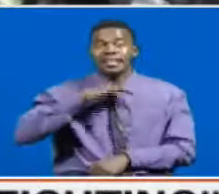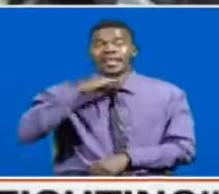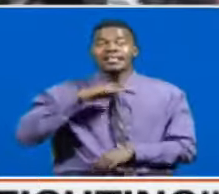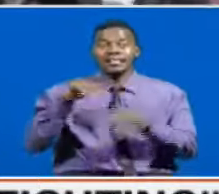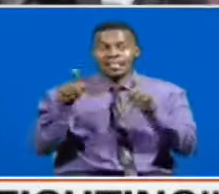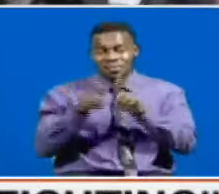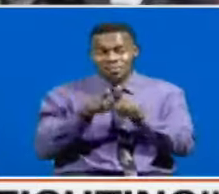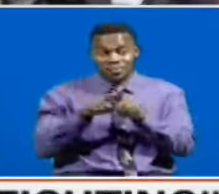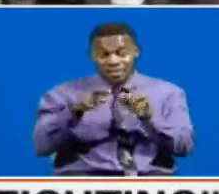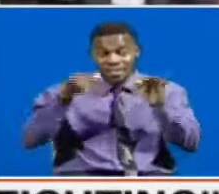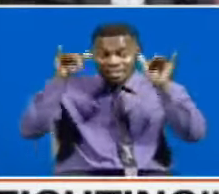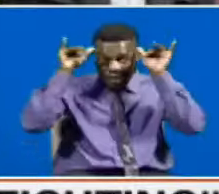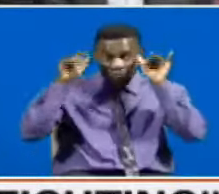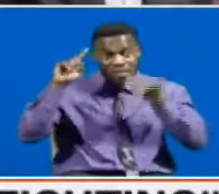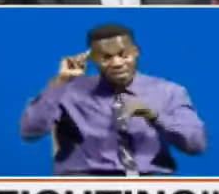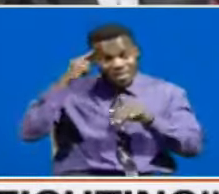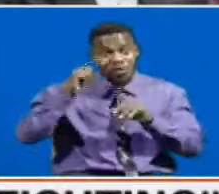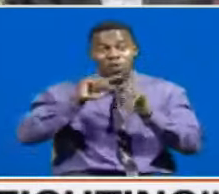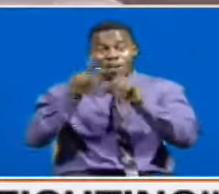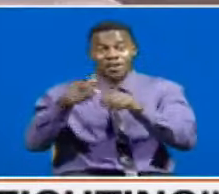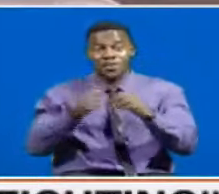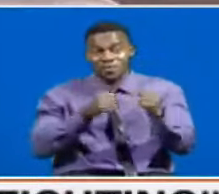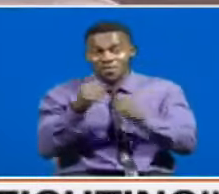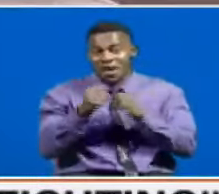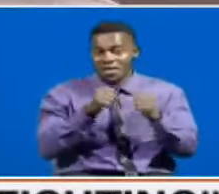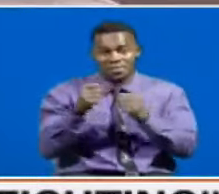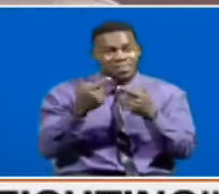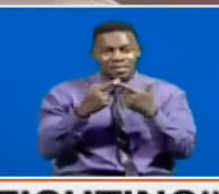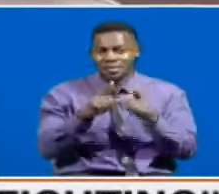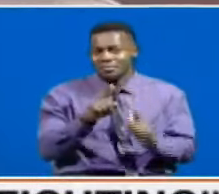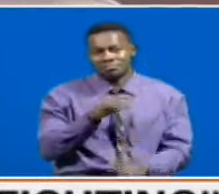kukiuka kanuni za mchezo na kusababisha mauti.